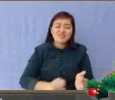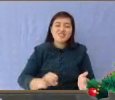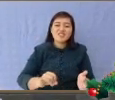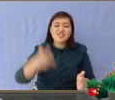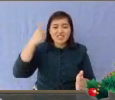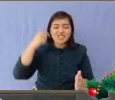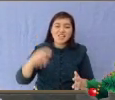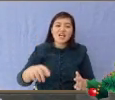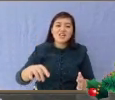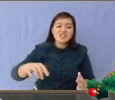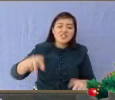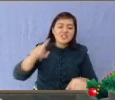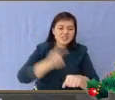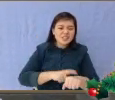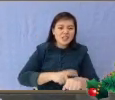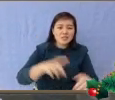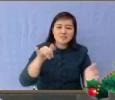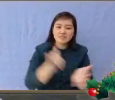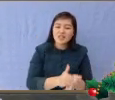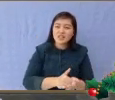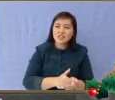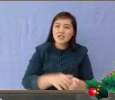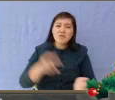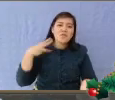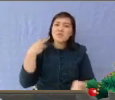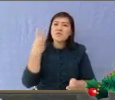na kailangan natin ng Diyos.